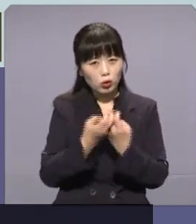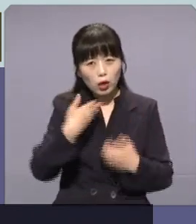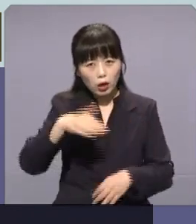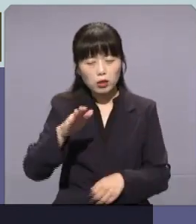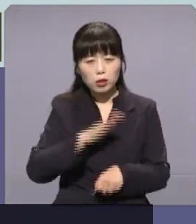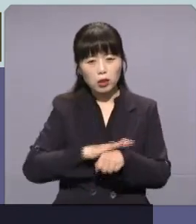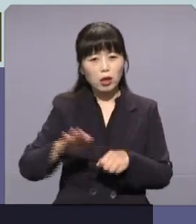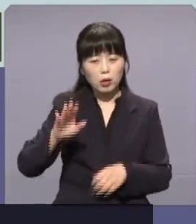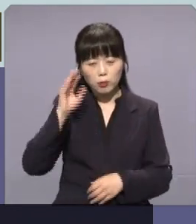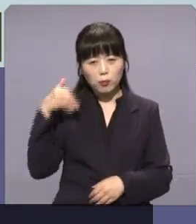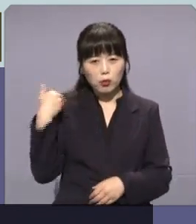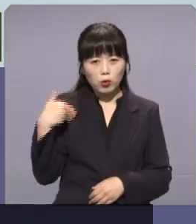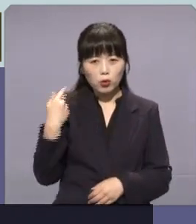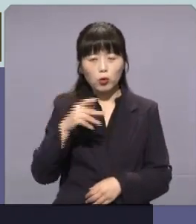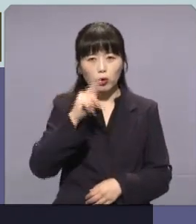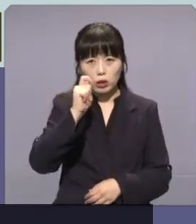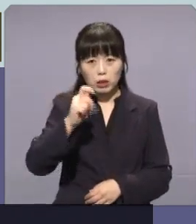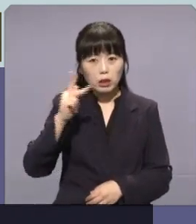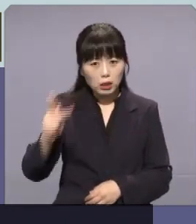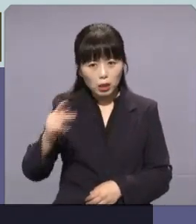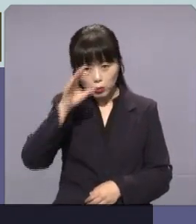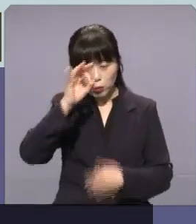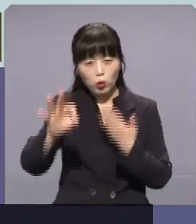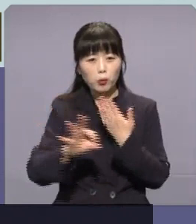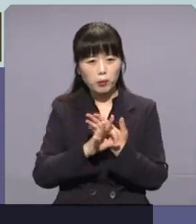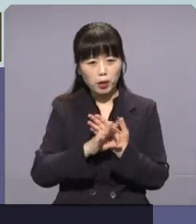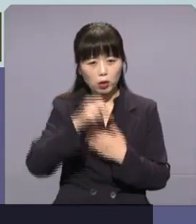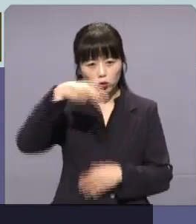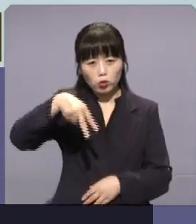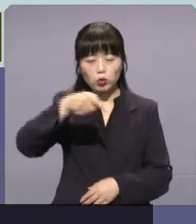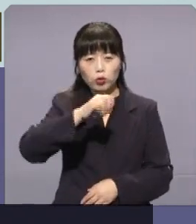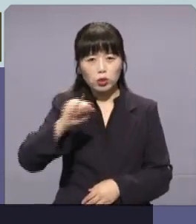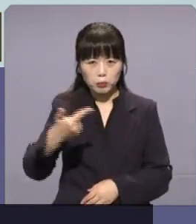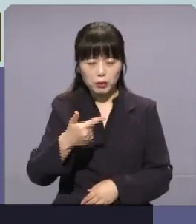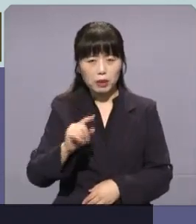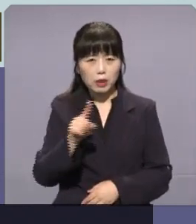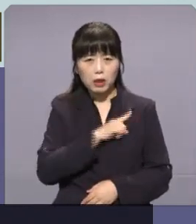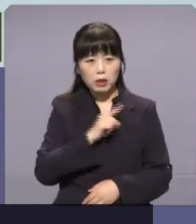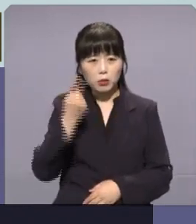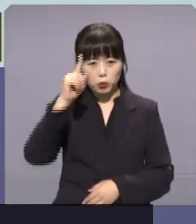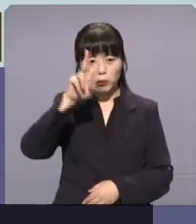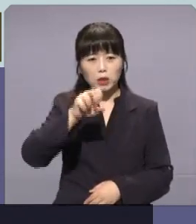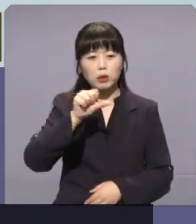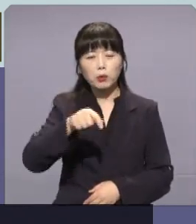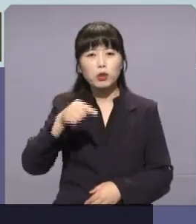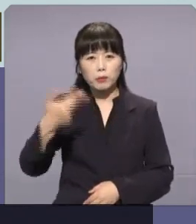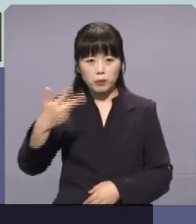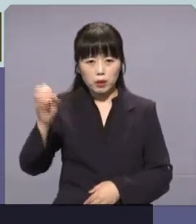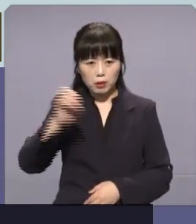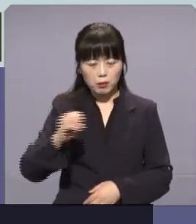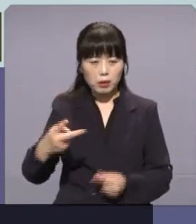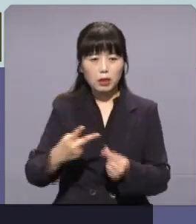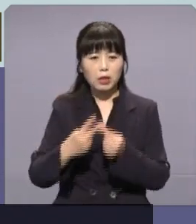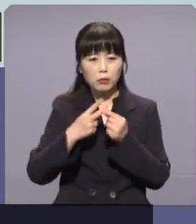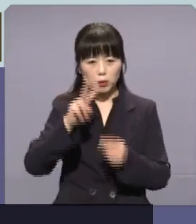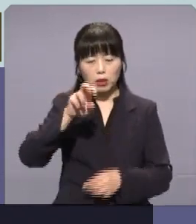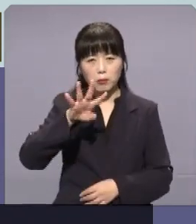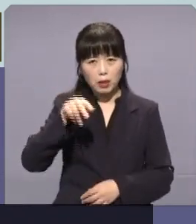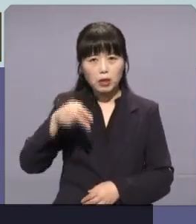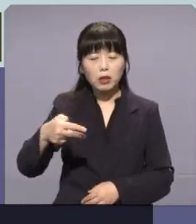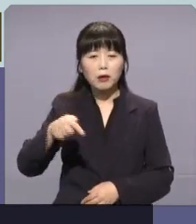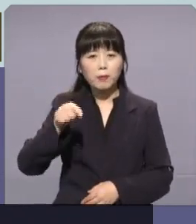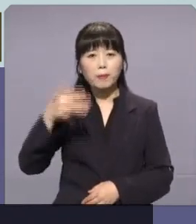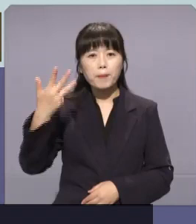TK 지역, TK의 민심은 어떨까요? 역시 유승민 전 의원이 가장 높습니다. 25.7. 2위가 나경원 전